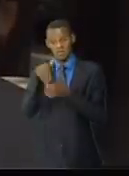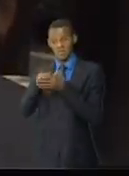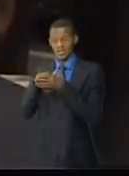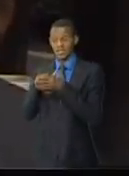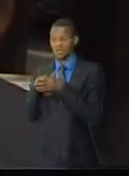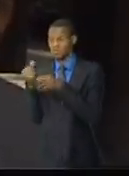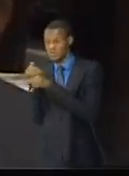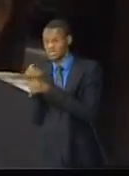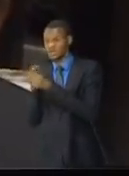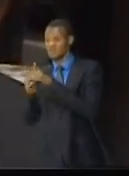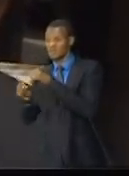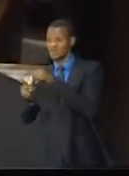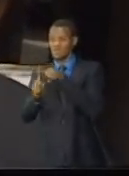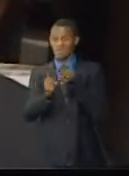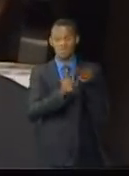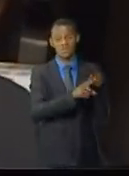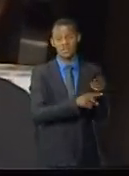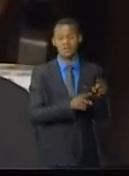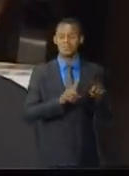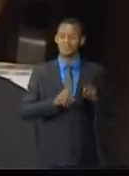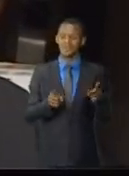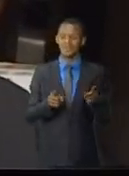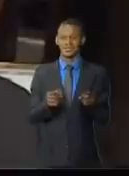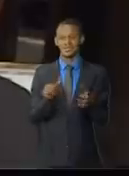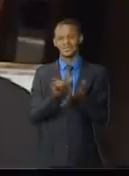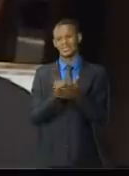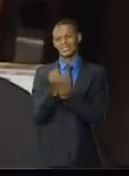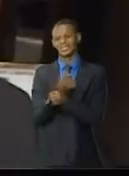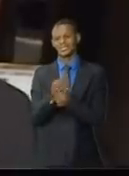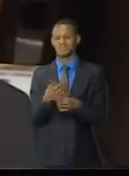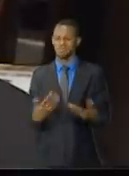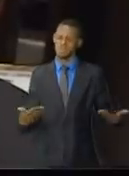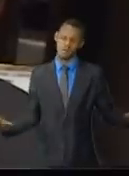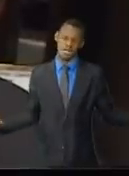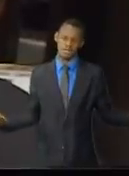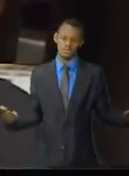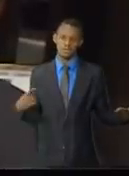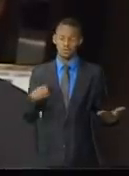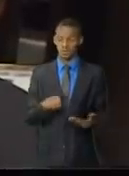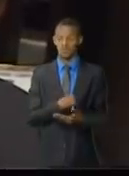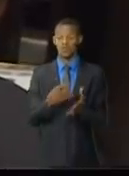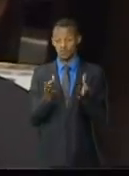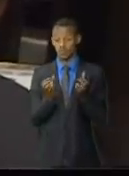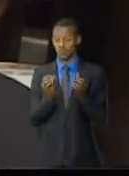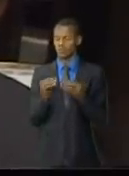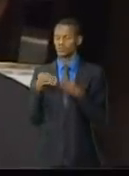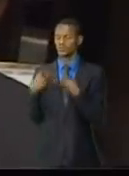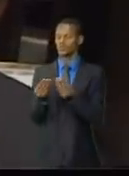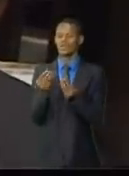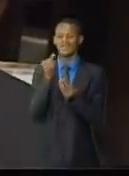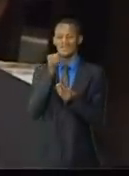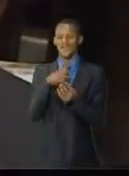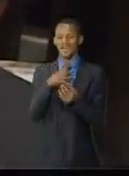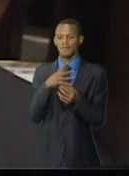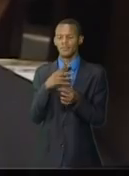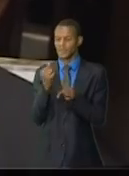des, soulever des charges, casser des pierres, etc. Ça, ce ne sont pas des travaux que nous attendons des femmes. Nous voulons voir les femmes faire